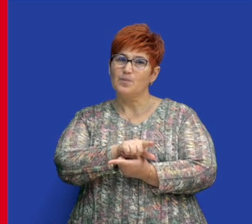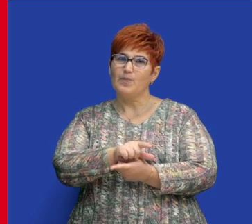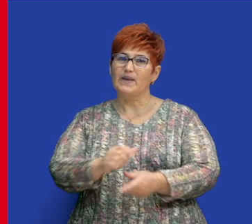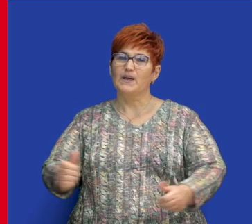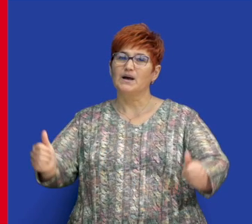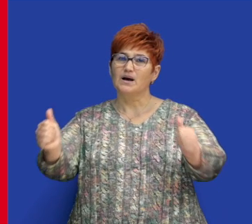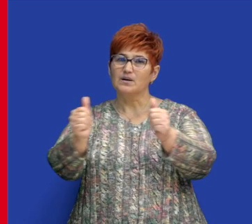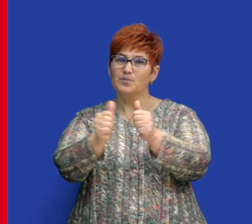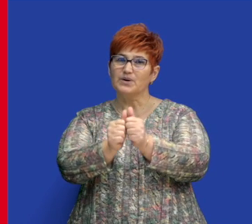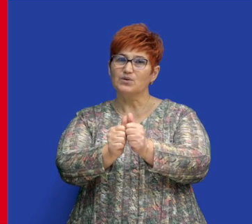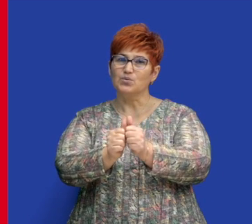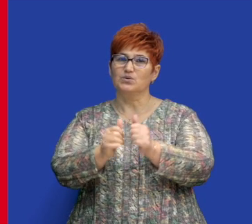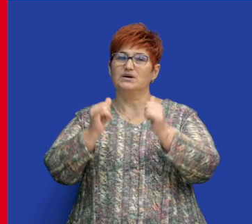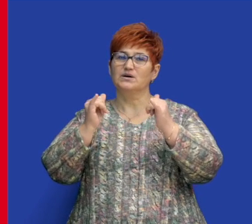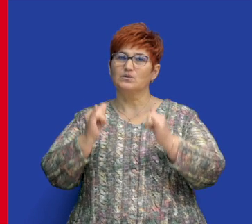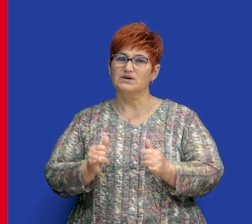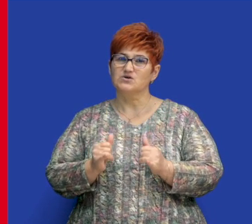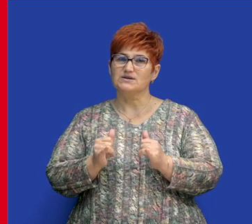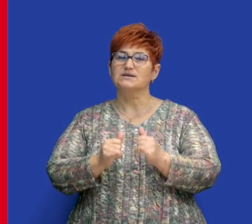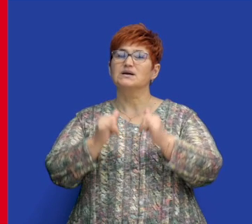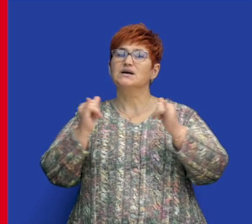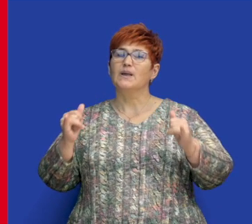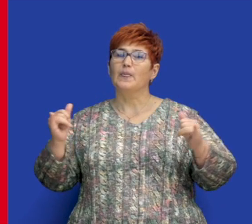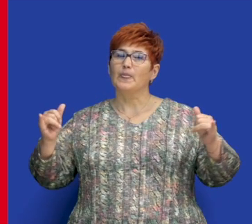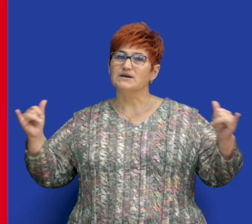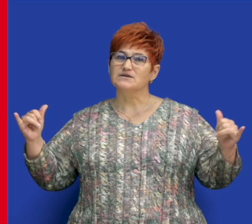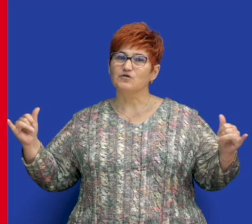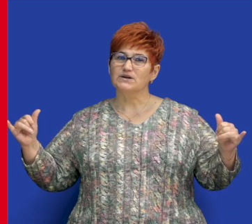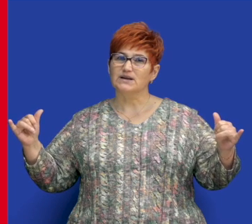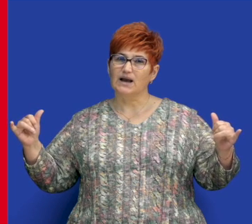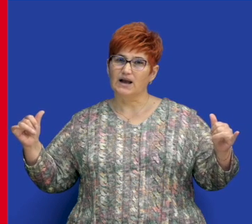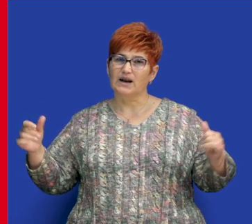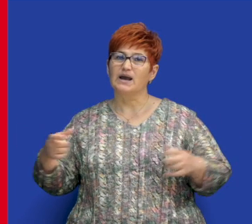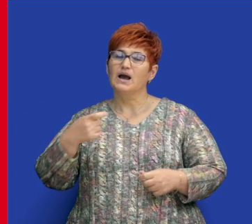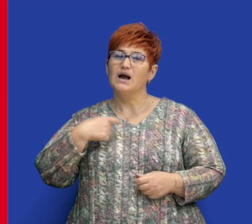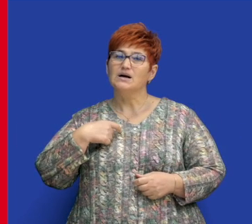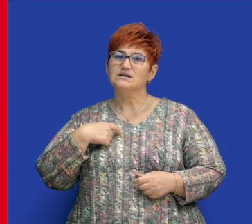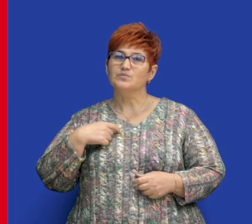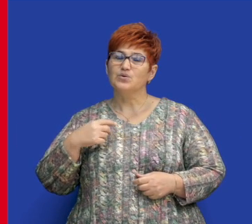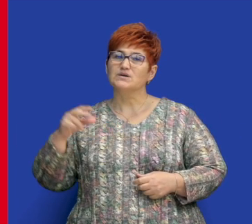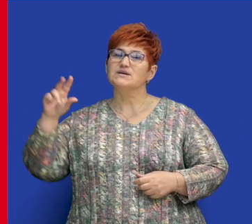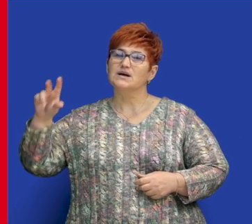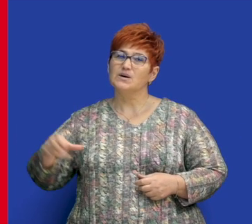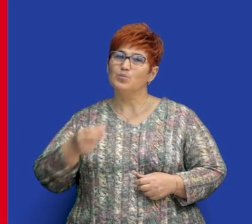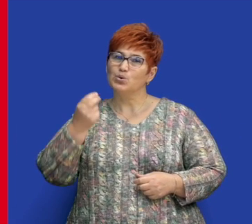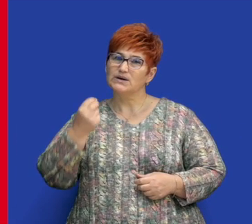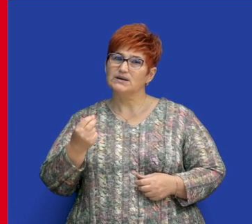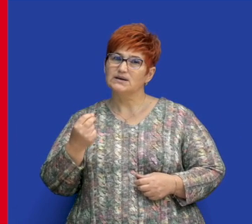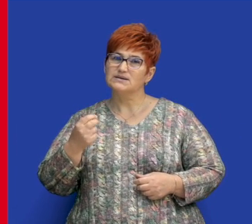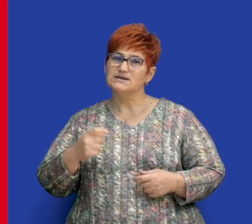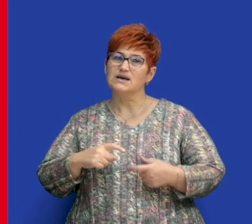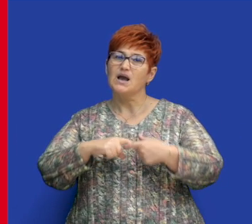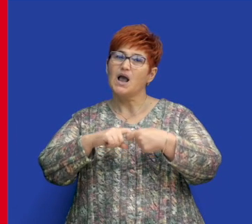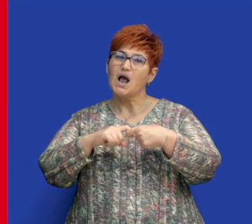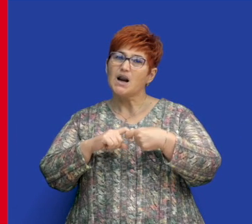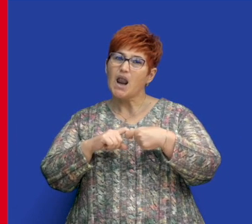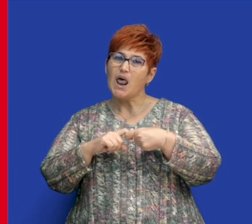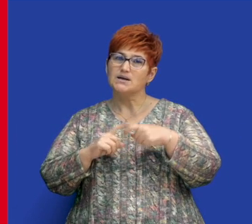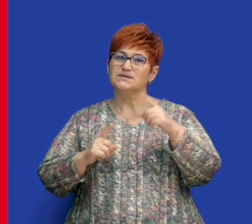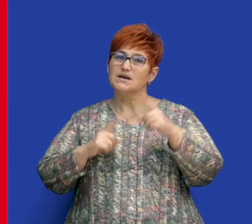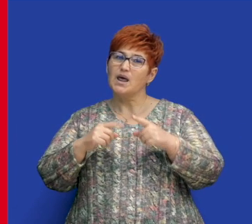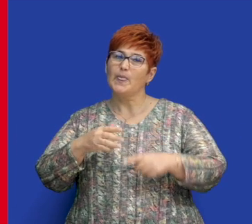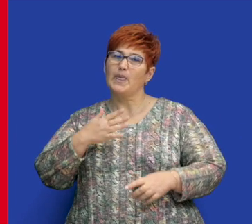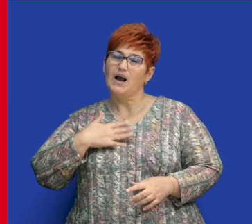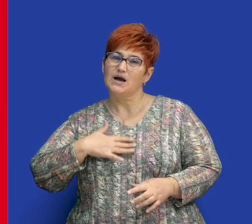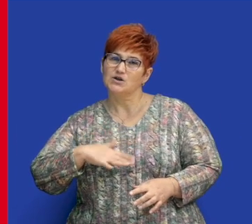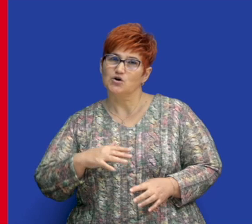Ha megkínálják, lehetőség szerint fogyasszon el mindent. Nagy megtiszteltetés, ha a saját otthonukba invitálnak bennünket. A